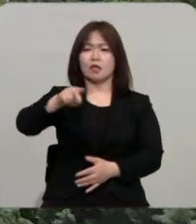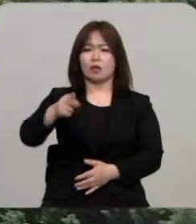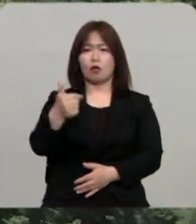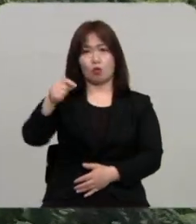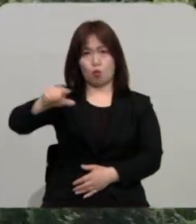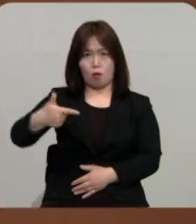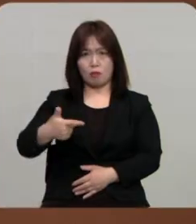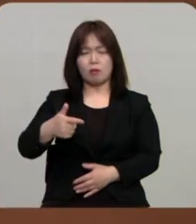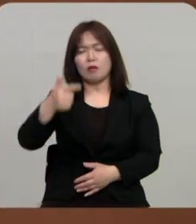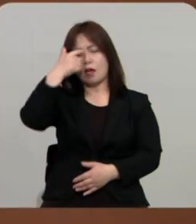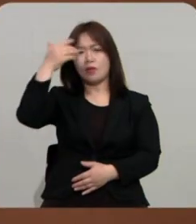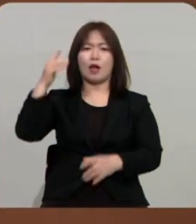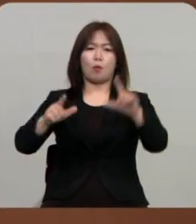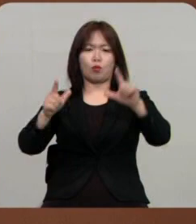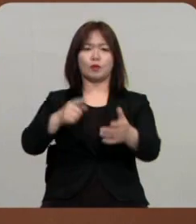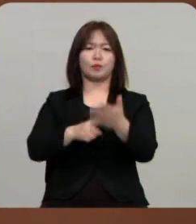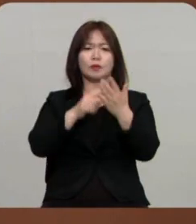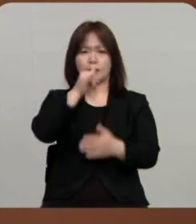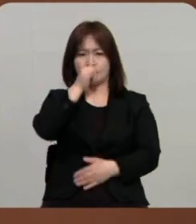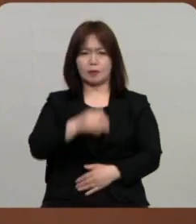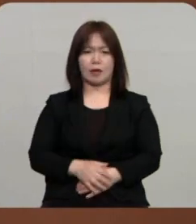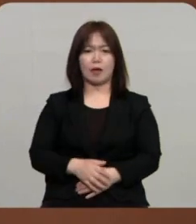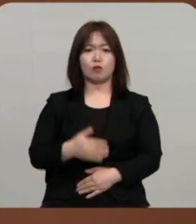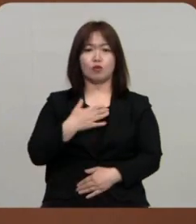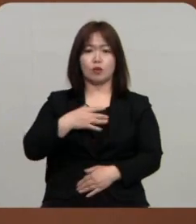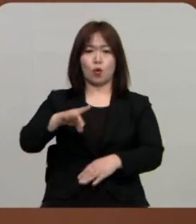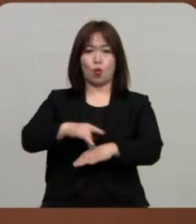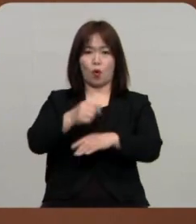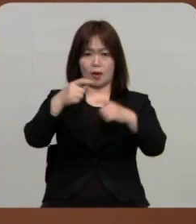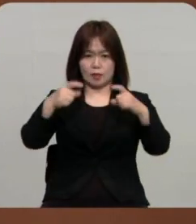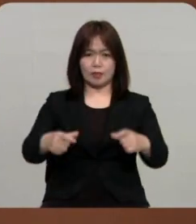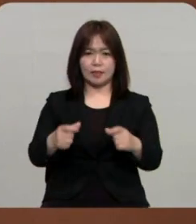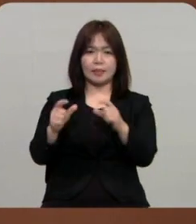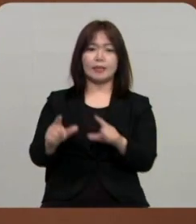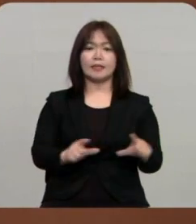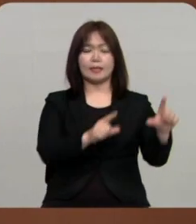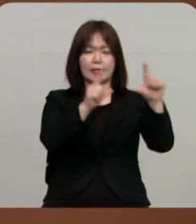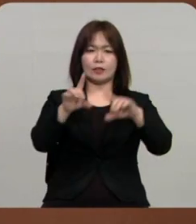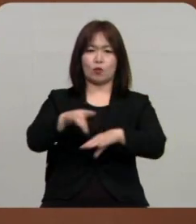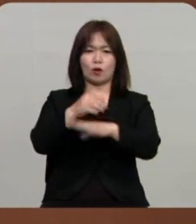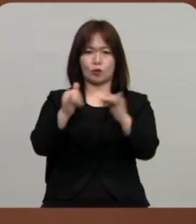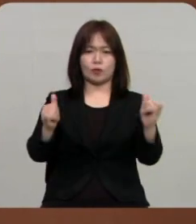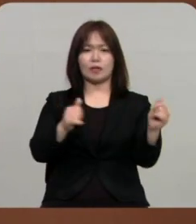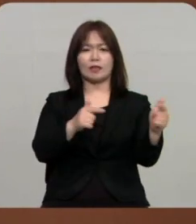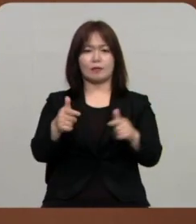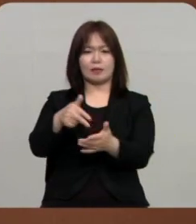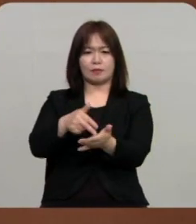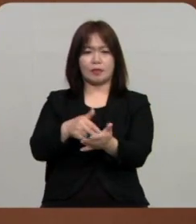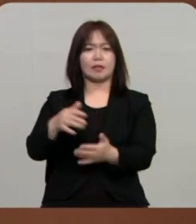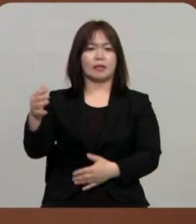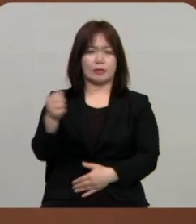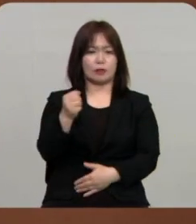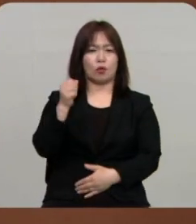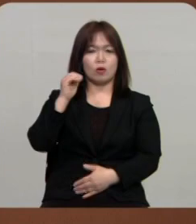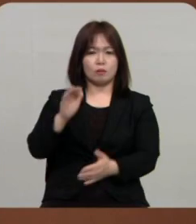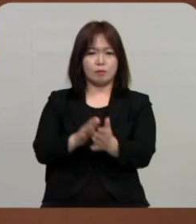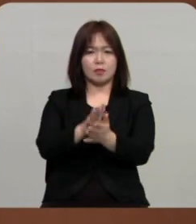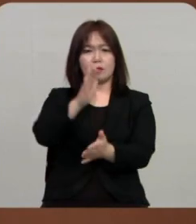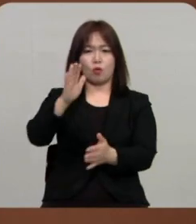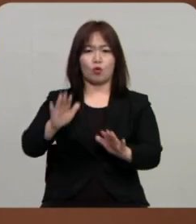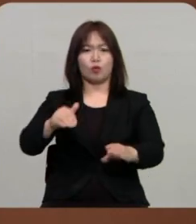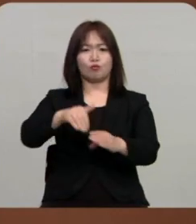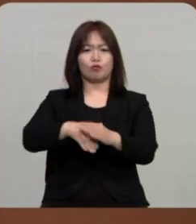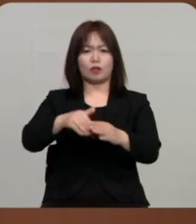피웠습니다. 왕도에 살고 있는 왕도인으로서의 자긍심을 되찾고 찬란했던 역사를 바탕으로 민선